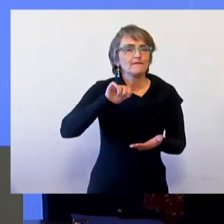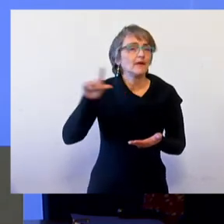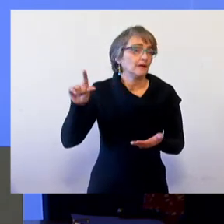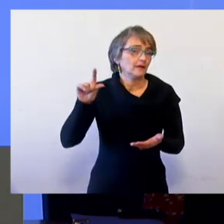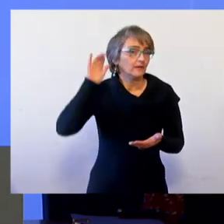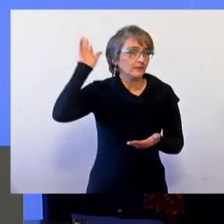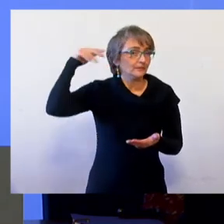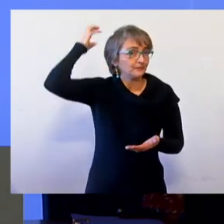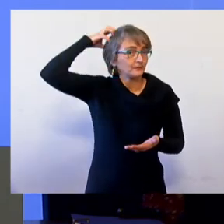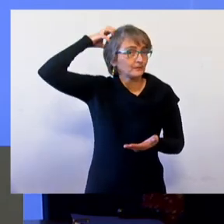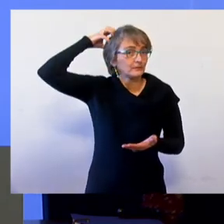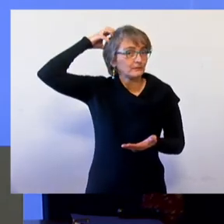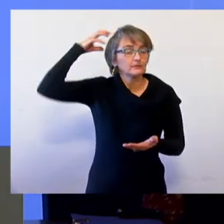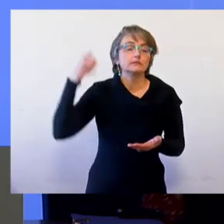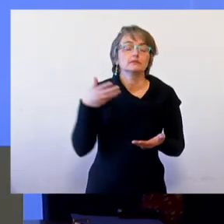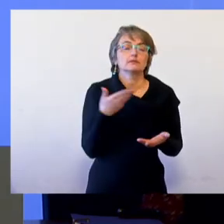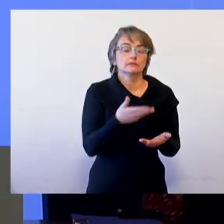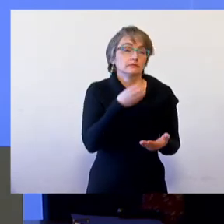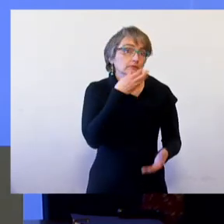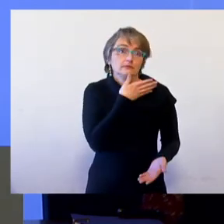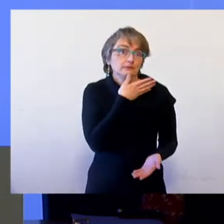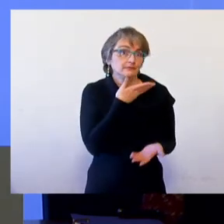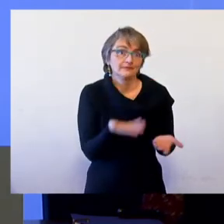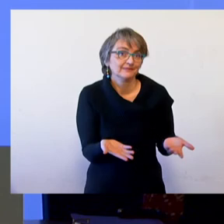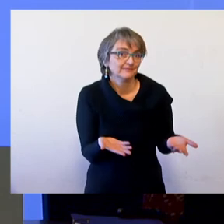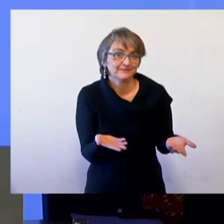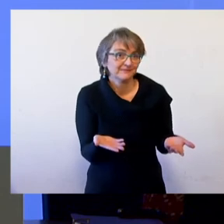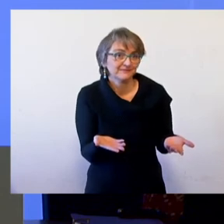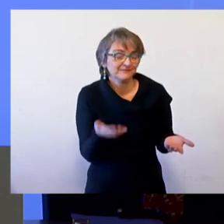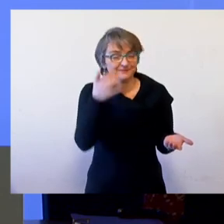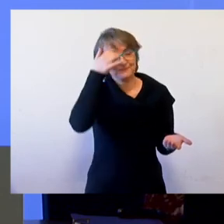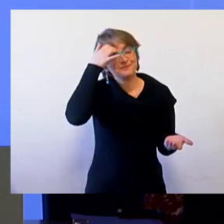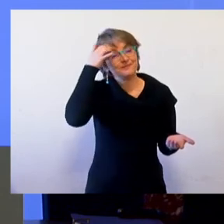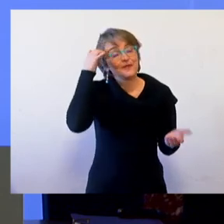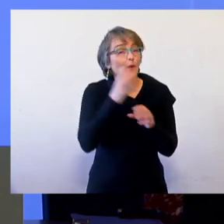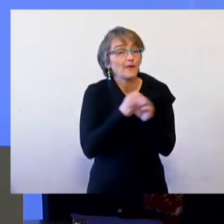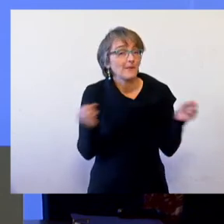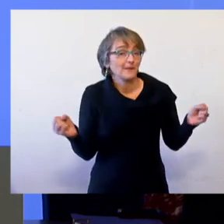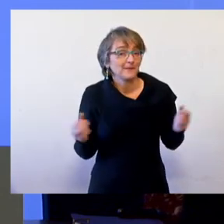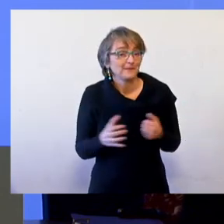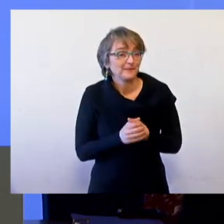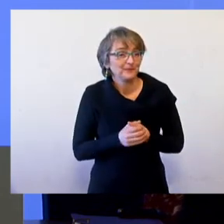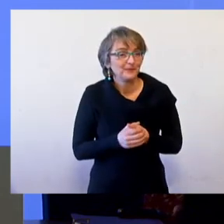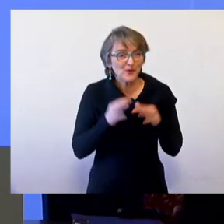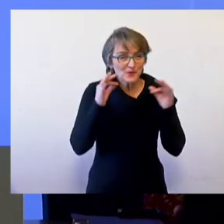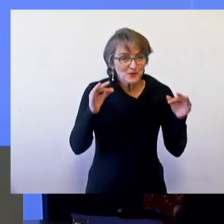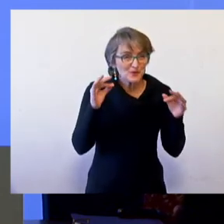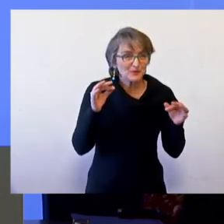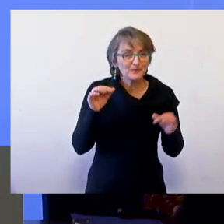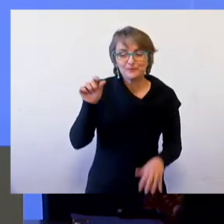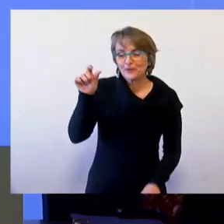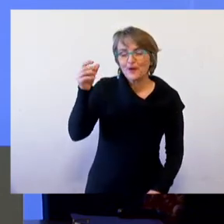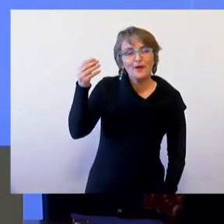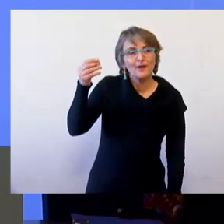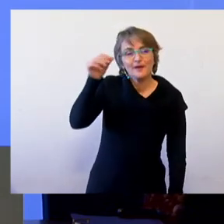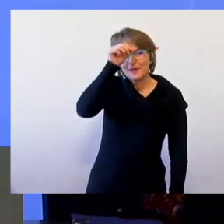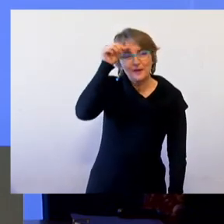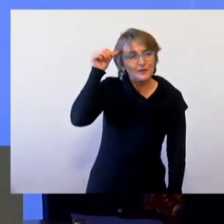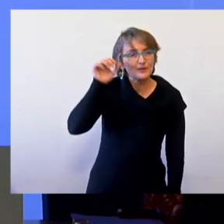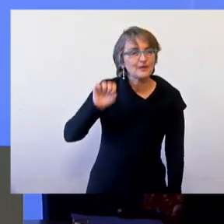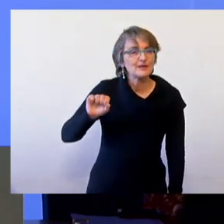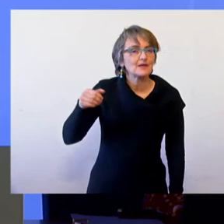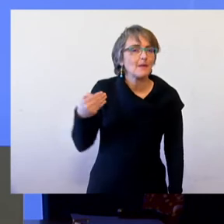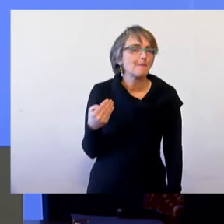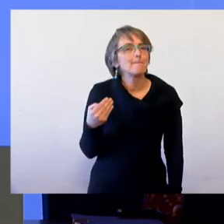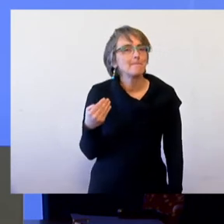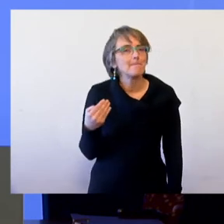remarquable. Voilà, il y avait... que de l'évitement scolaire. Et d'ailleurs, un petit bonhomme du nom de Sam a été le premier,